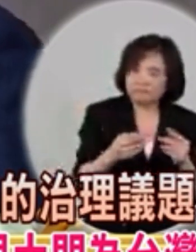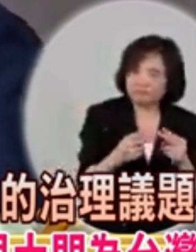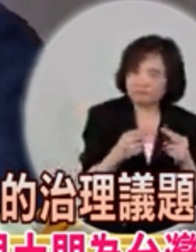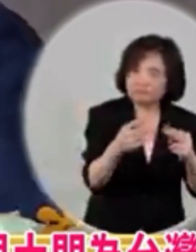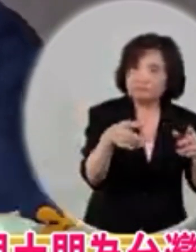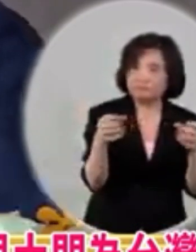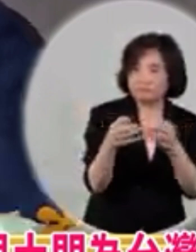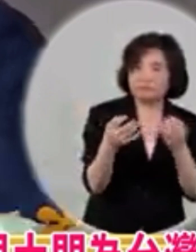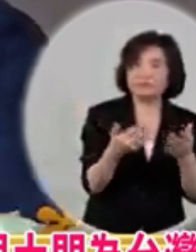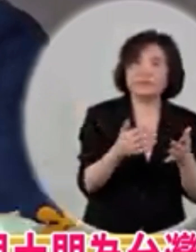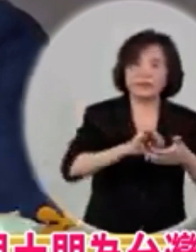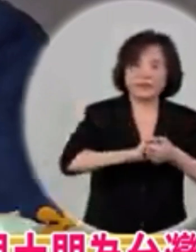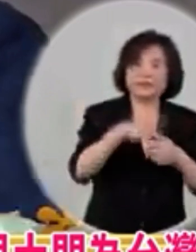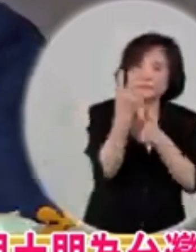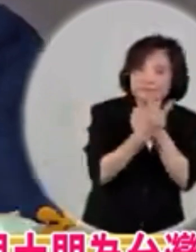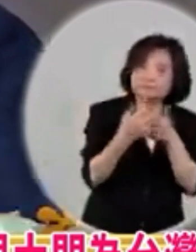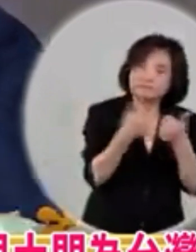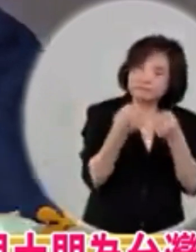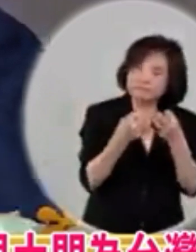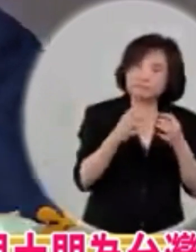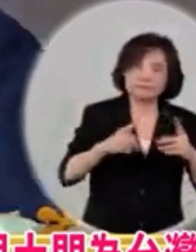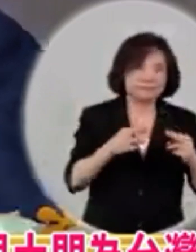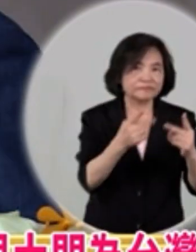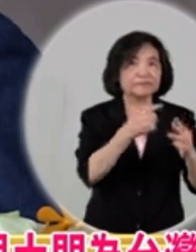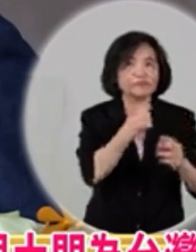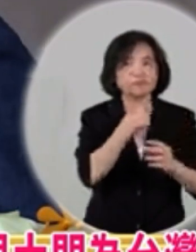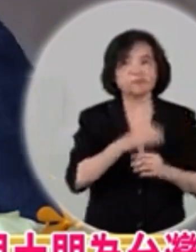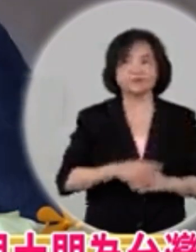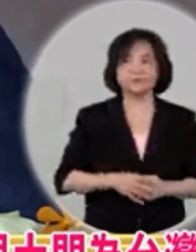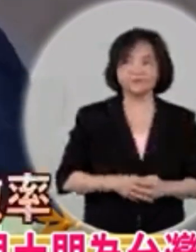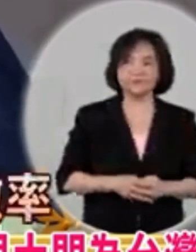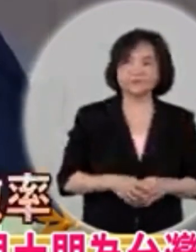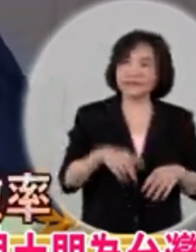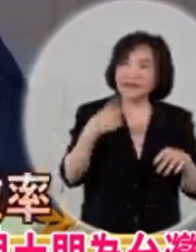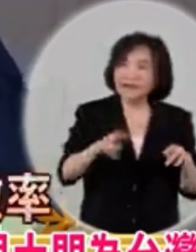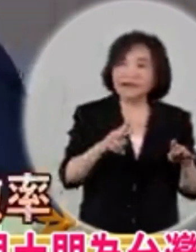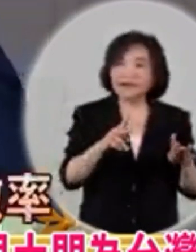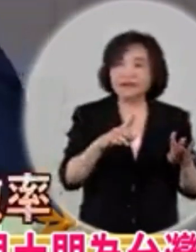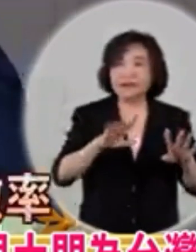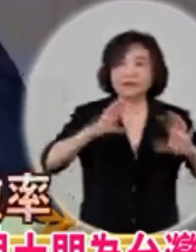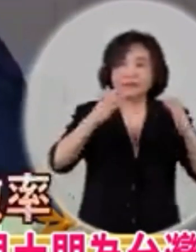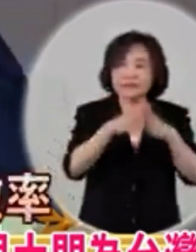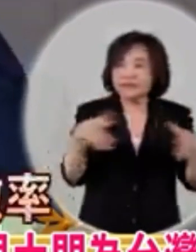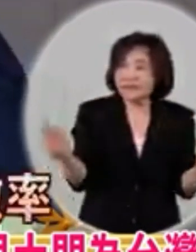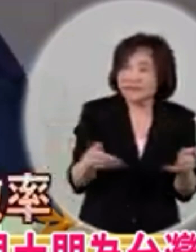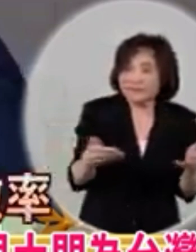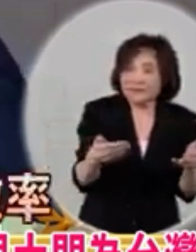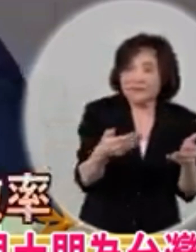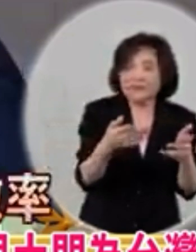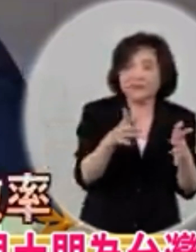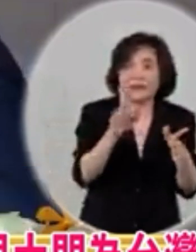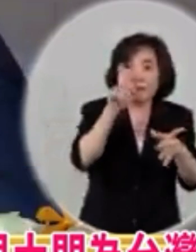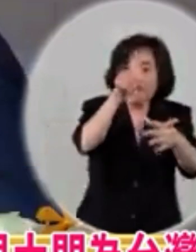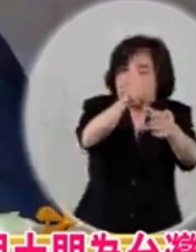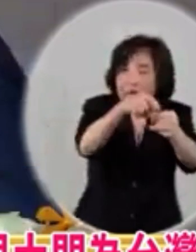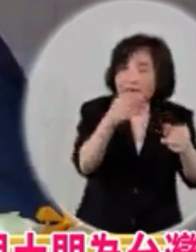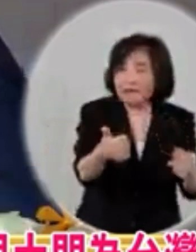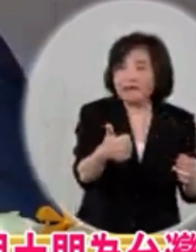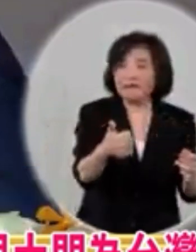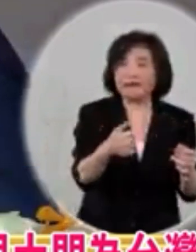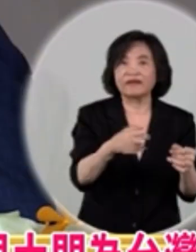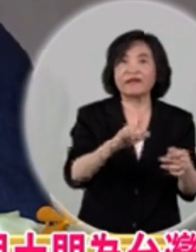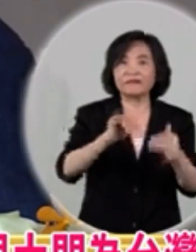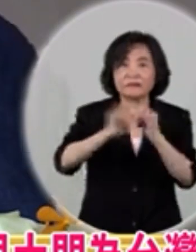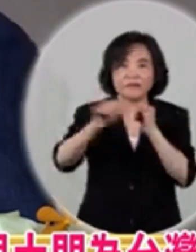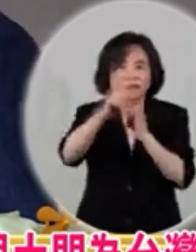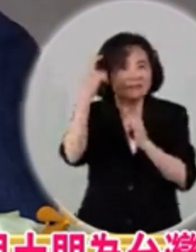做出必要的检讨和调整，让国家治理达到最有效率、最能反映民意的